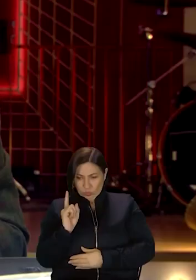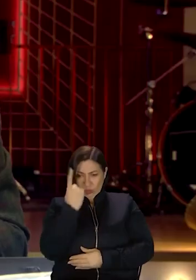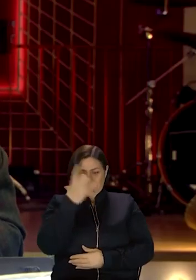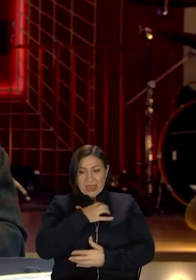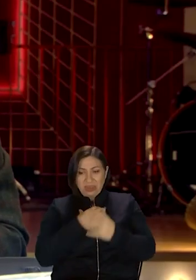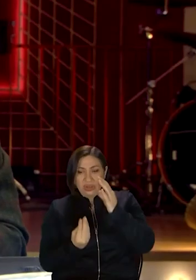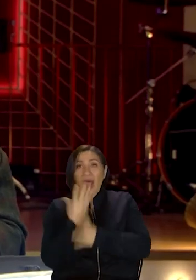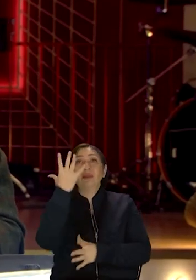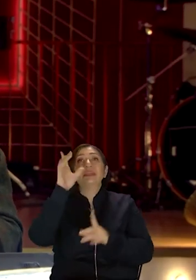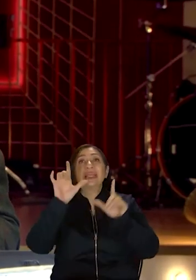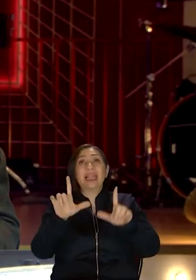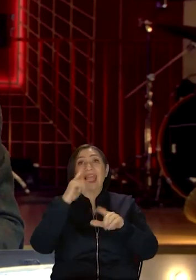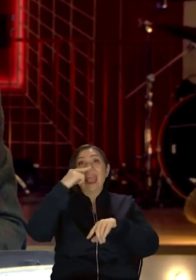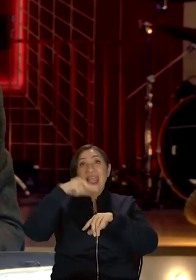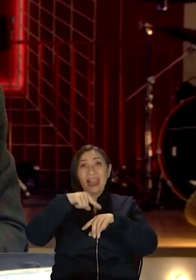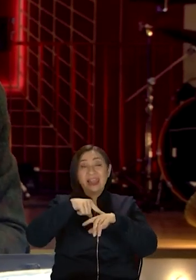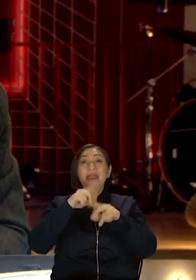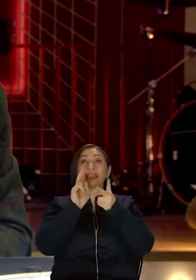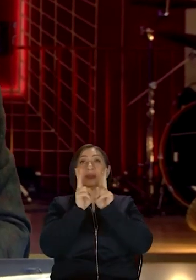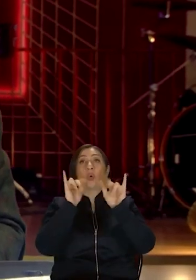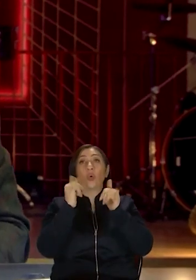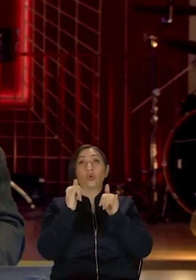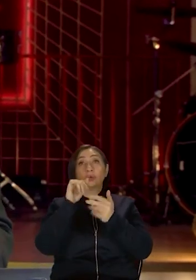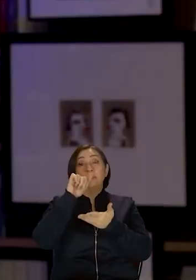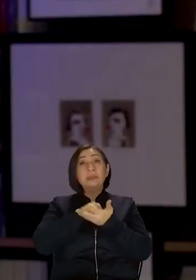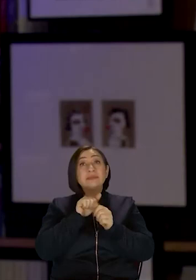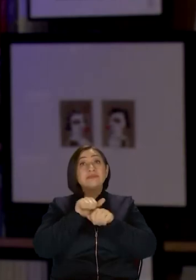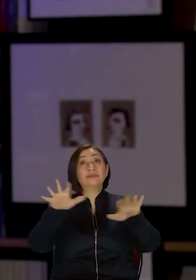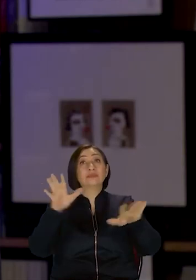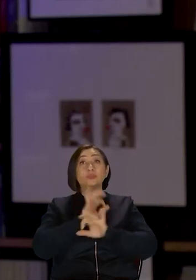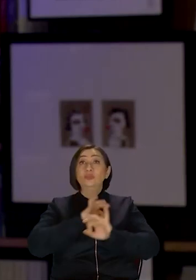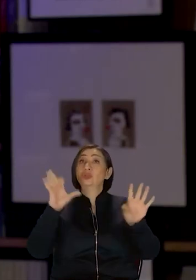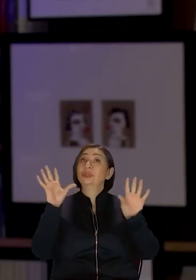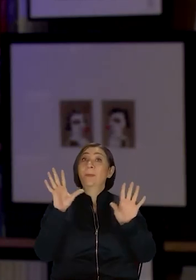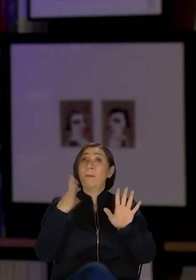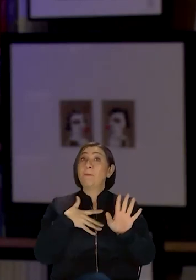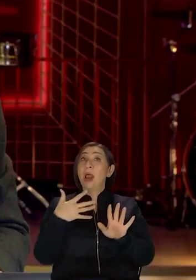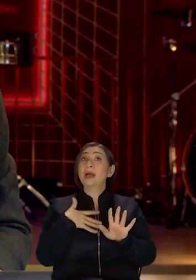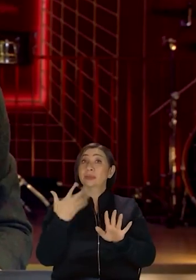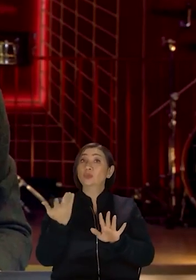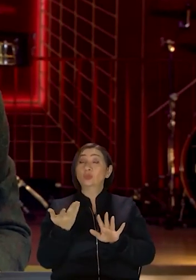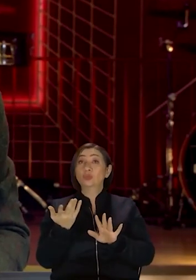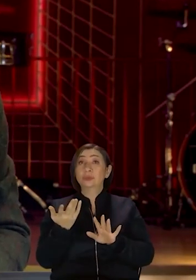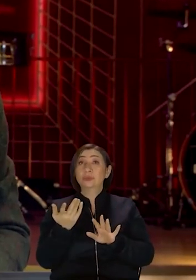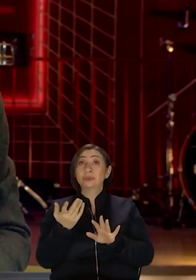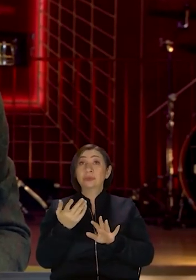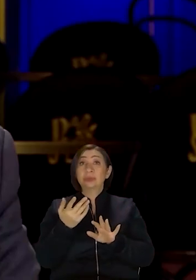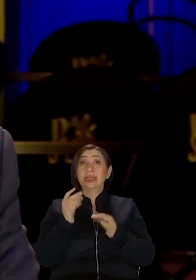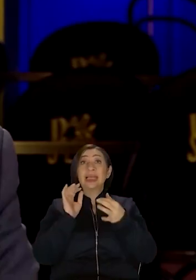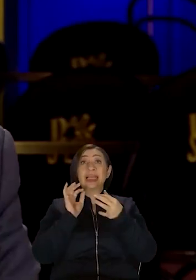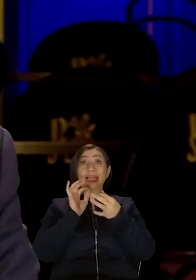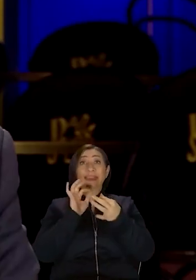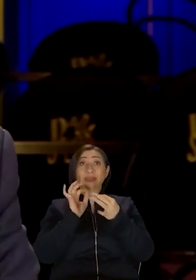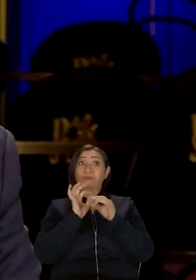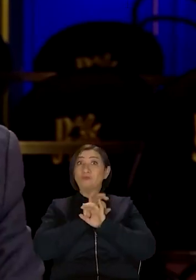mucizesini yaratması gerektiğine İnananların oyunu bu. Basın bülteni çok güzel yazılmış. Kesinlikle. Merak ediyorsun. Kim peki mi? Evet. İletişimde.